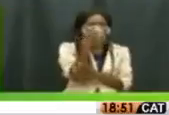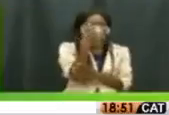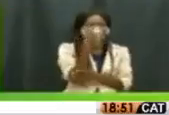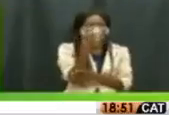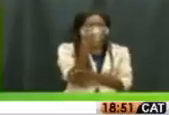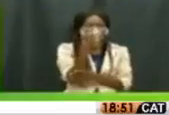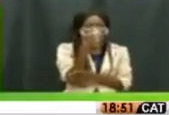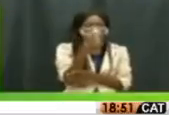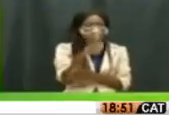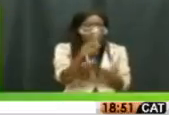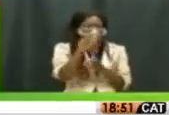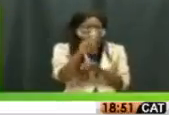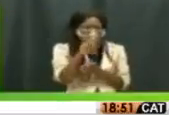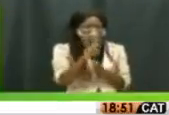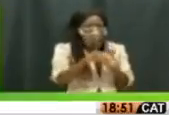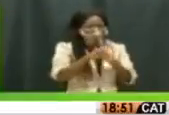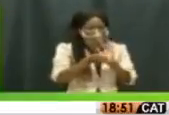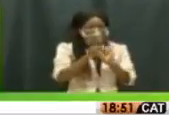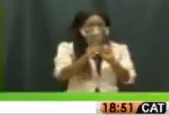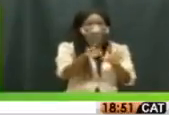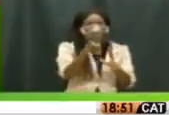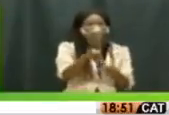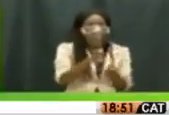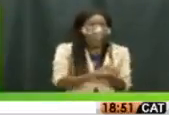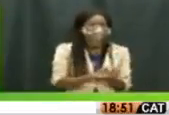54 ndi matenda woyamba ndi kachirombo ka corona